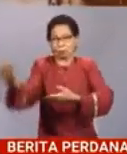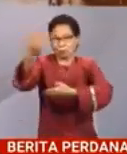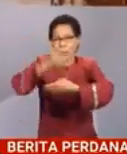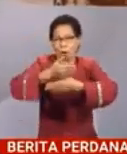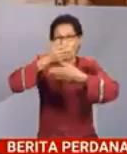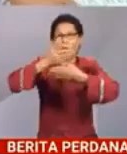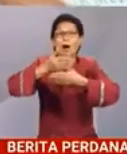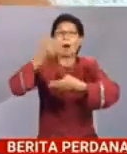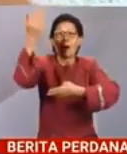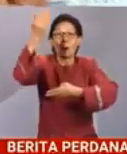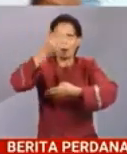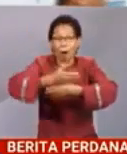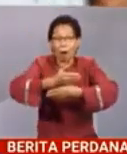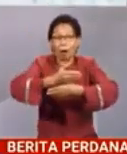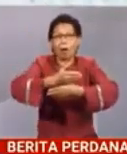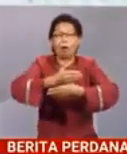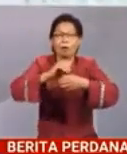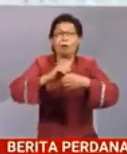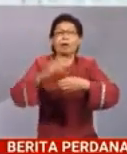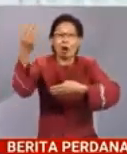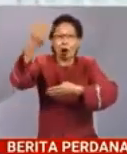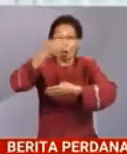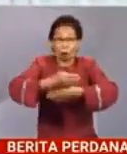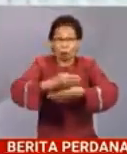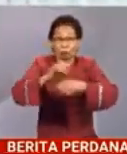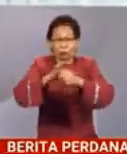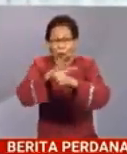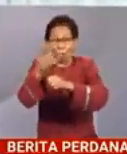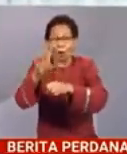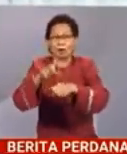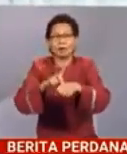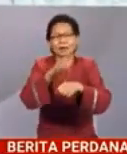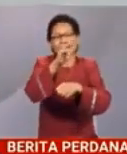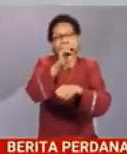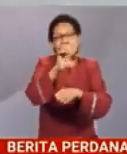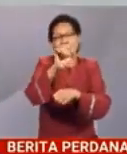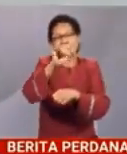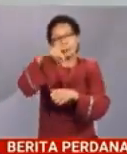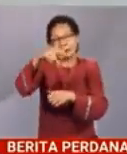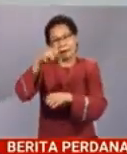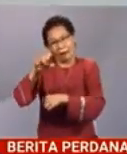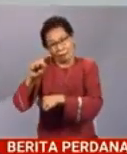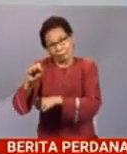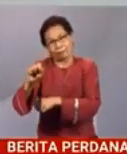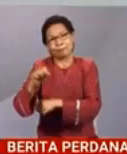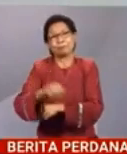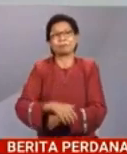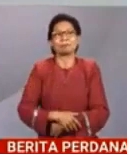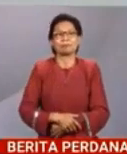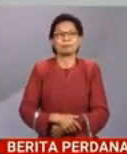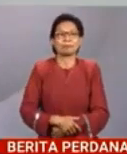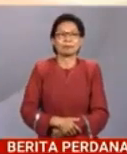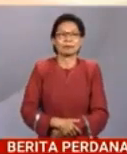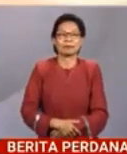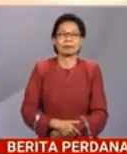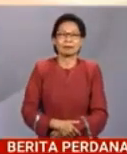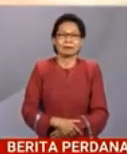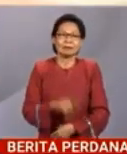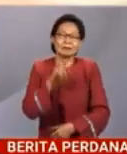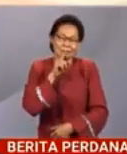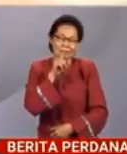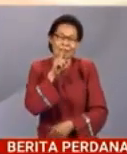Rawatan COVID-19 Berisiko Rendah, Taman Expo Pertanian Malaysia, Serdang, MAEMS.